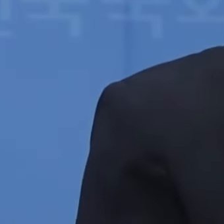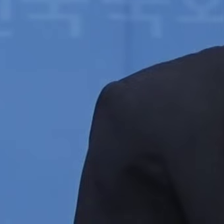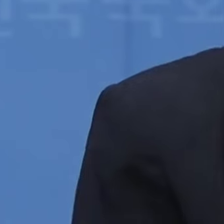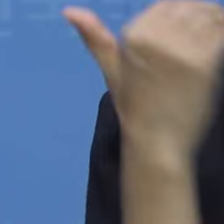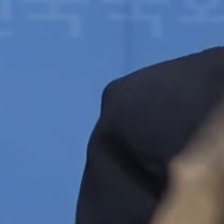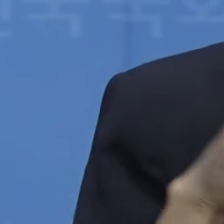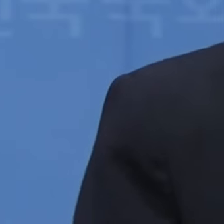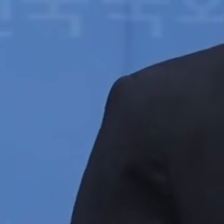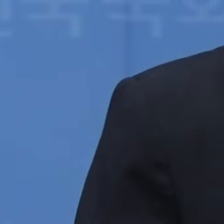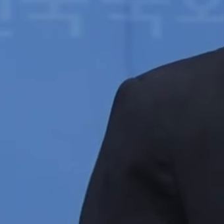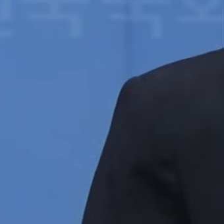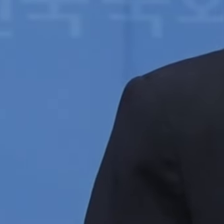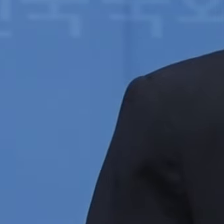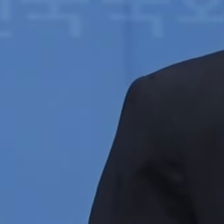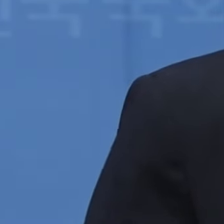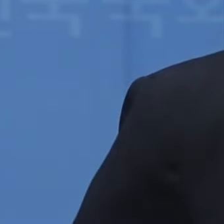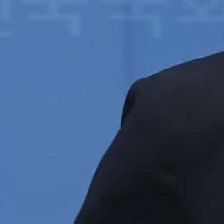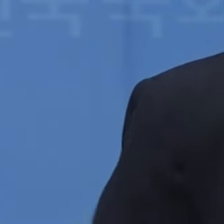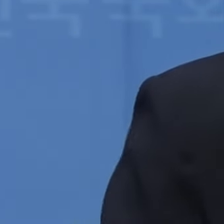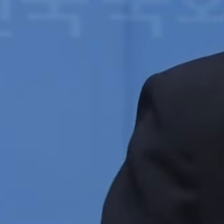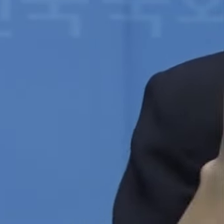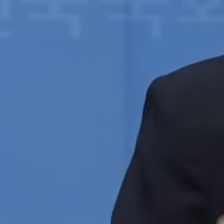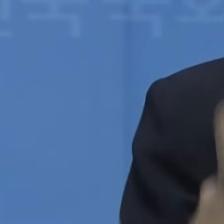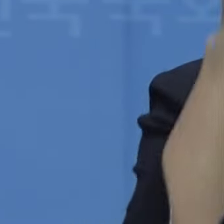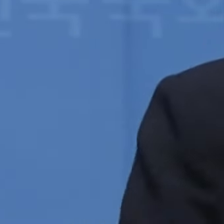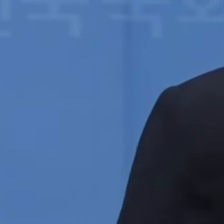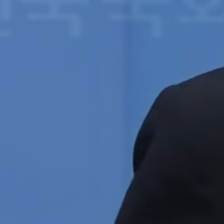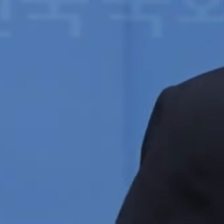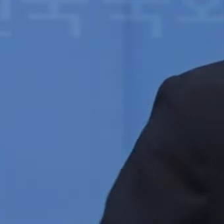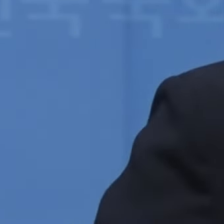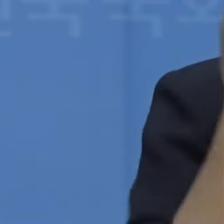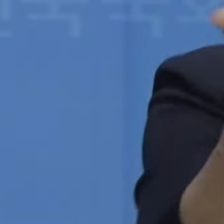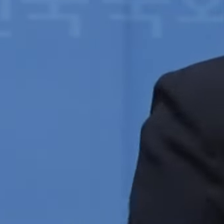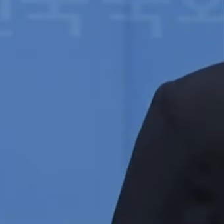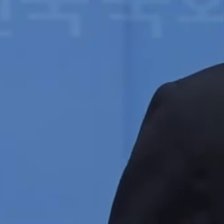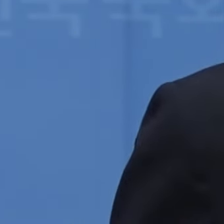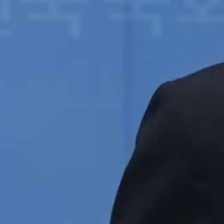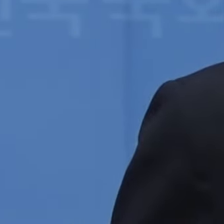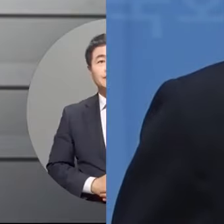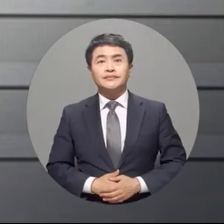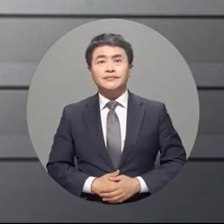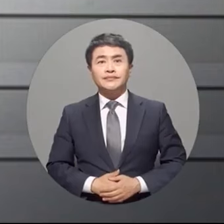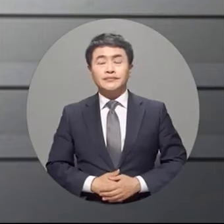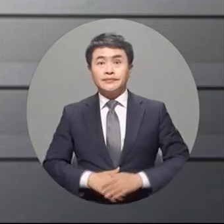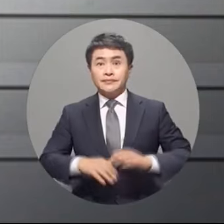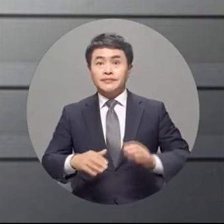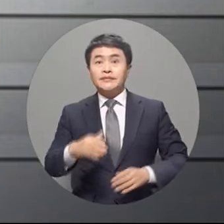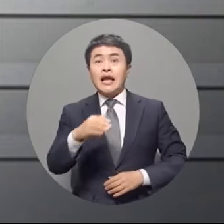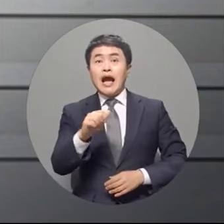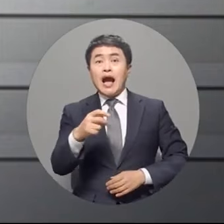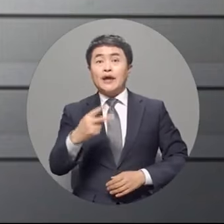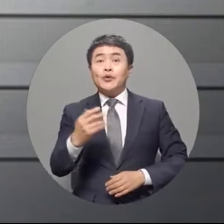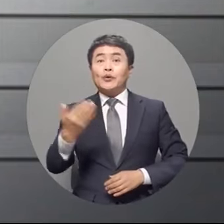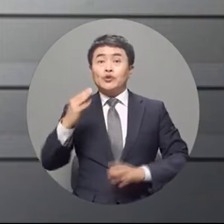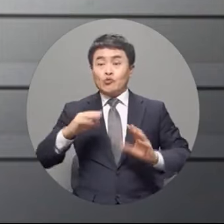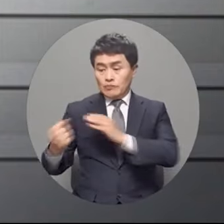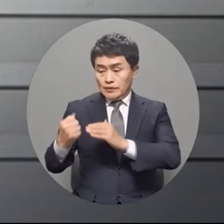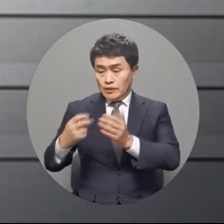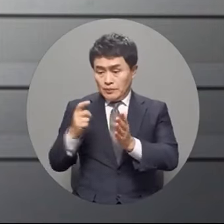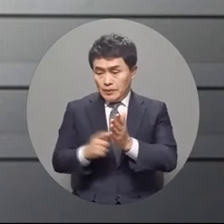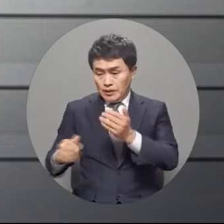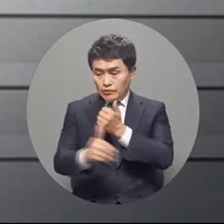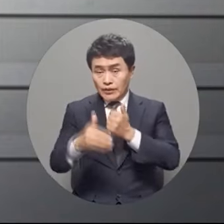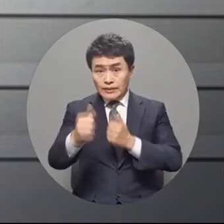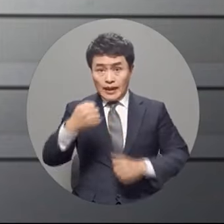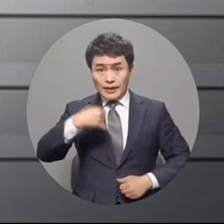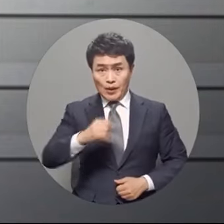후회해도 소용 없을 것임을 미리 경고해 둡니다 한동 국민임 비상대책위원장의